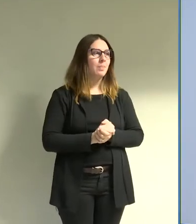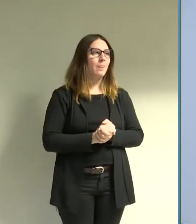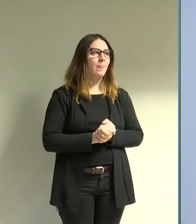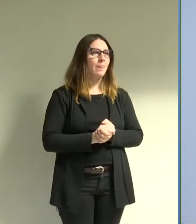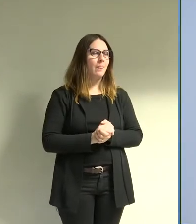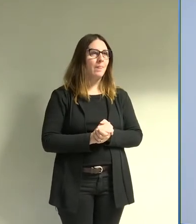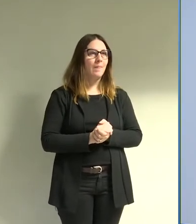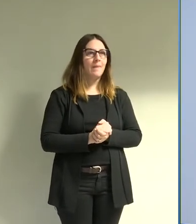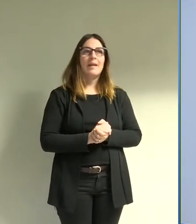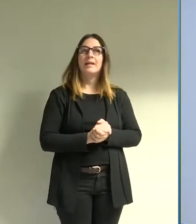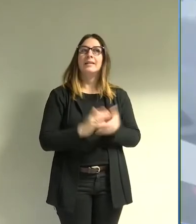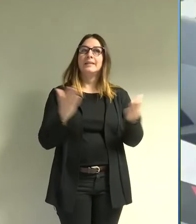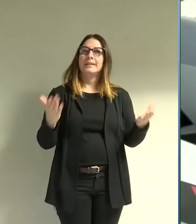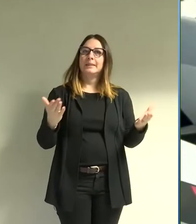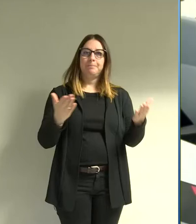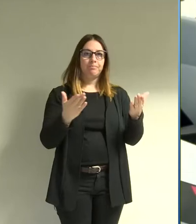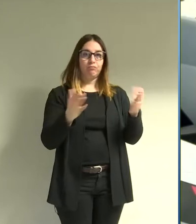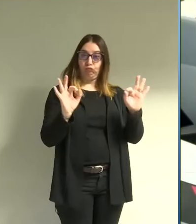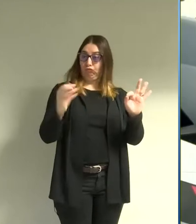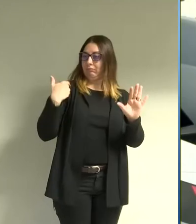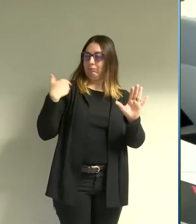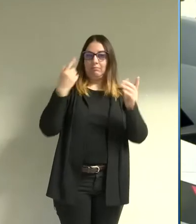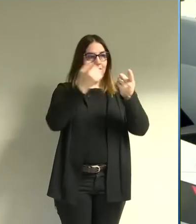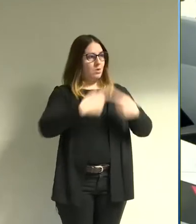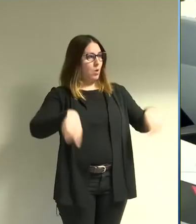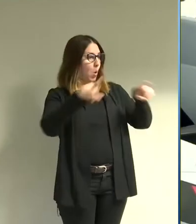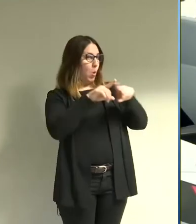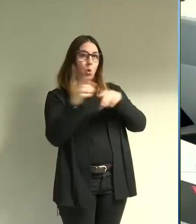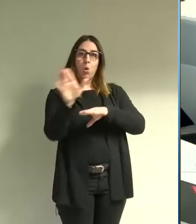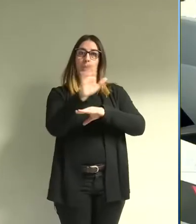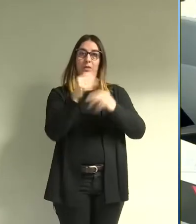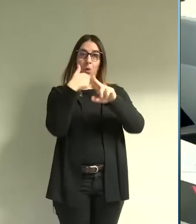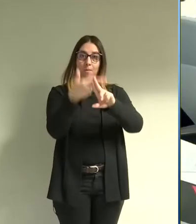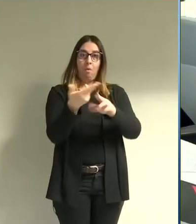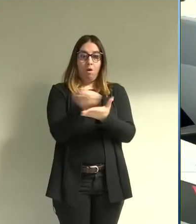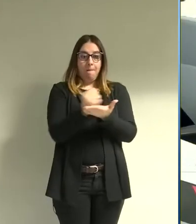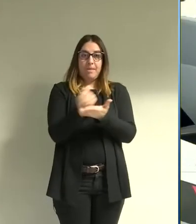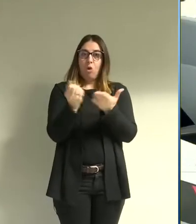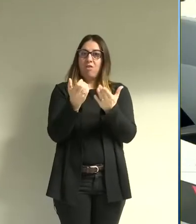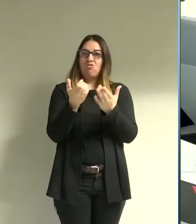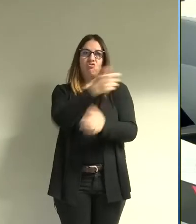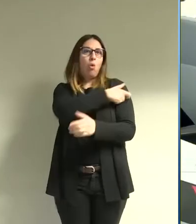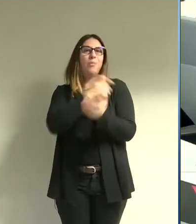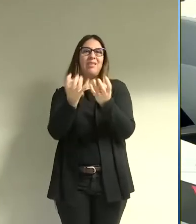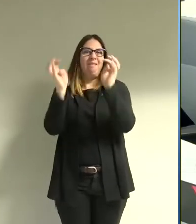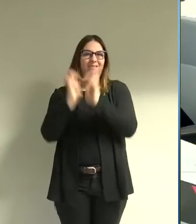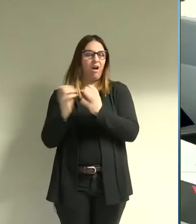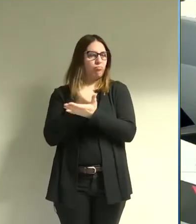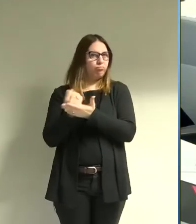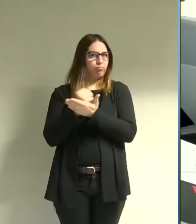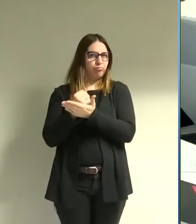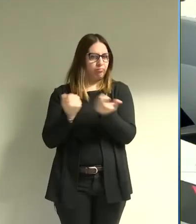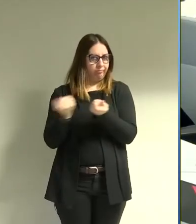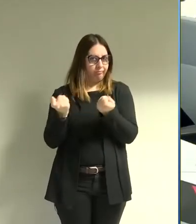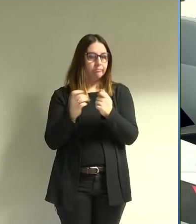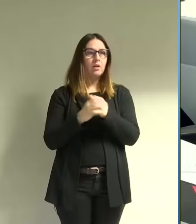alors comme il vous a été répondu en commission la actuellement il ya un comité de pilotage pour la construction de cet événement et nous avons poussé le fait